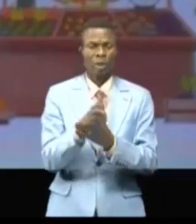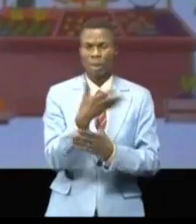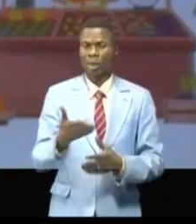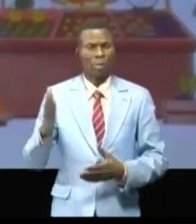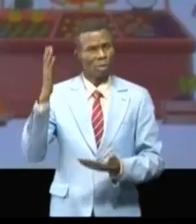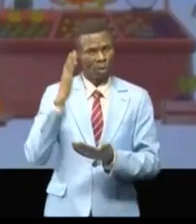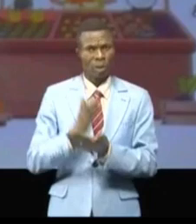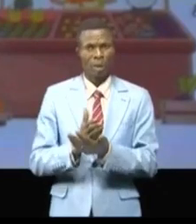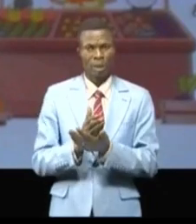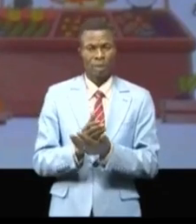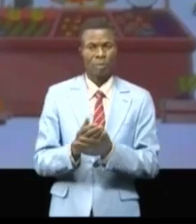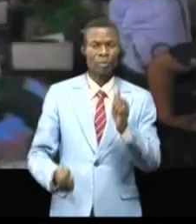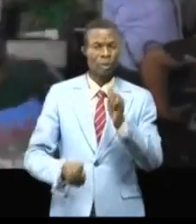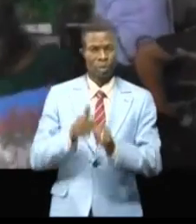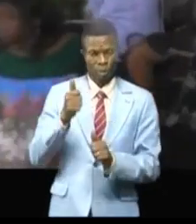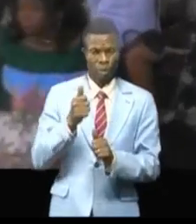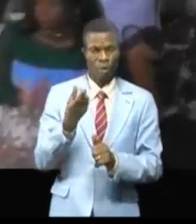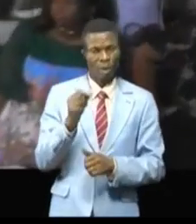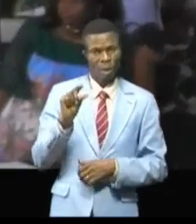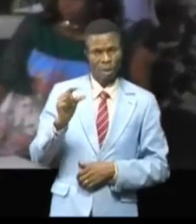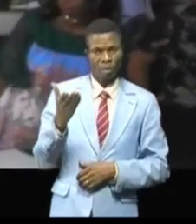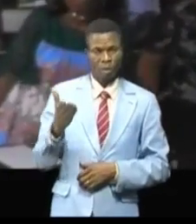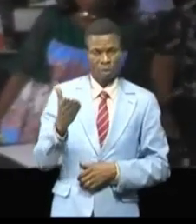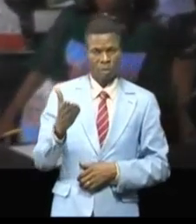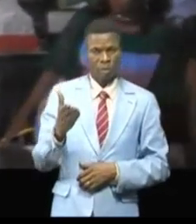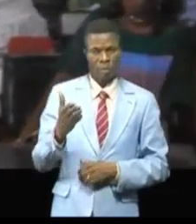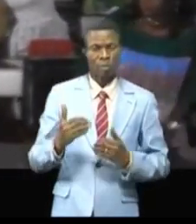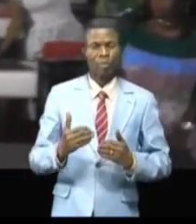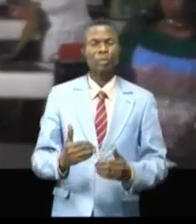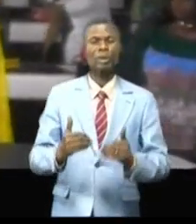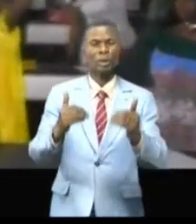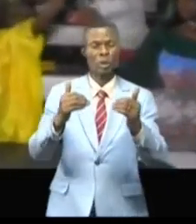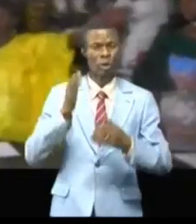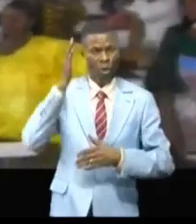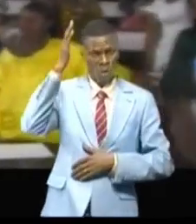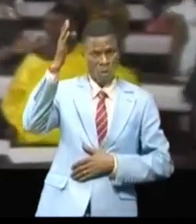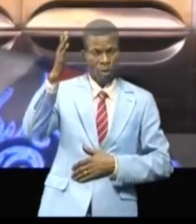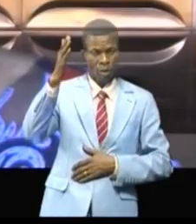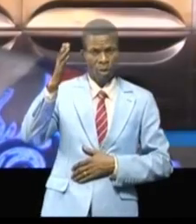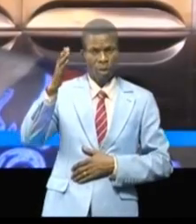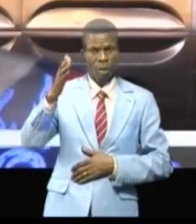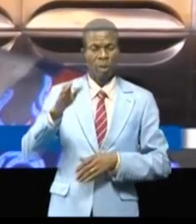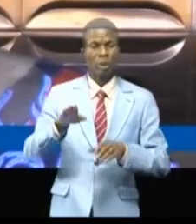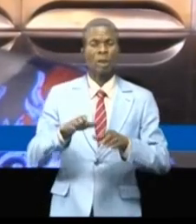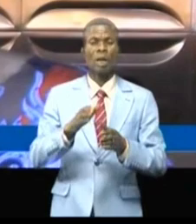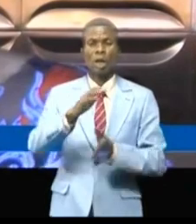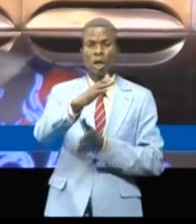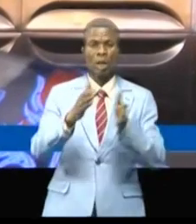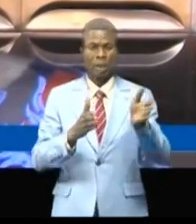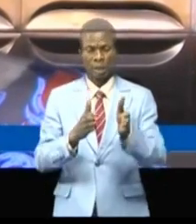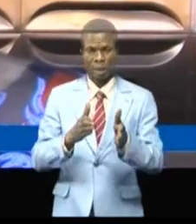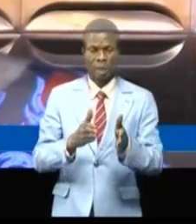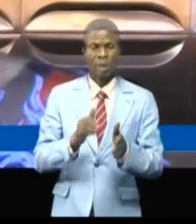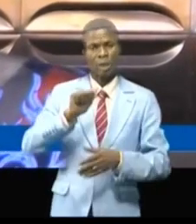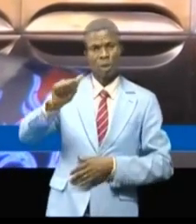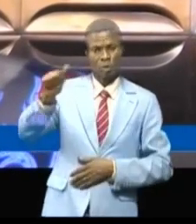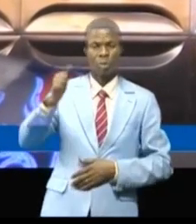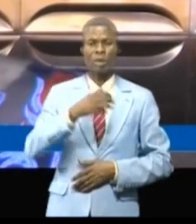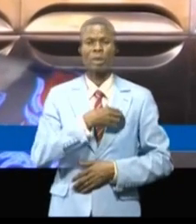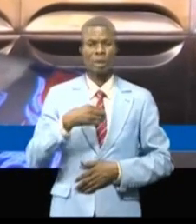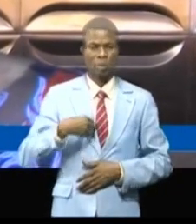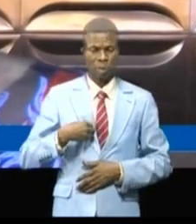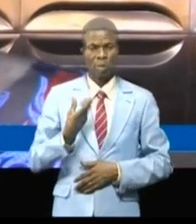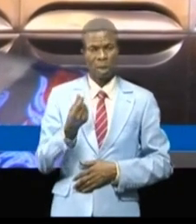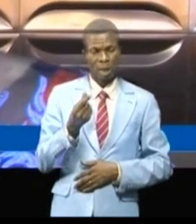inutiles au-delà de leurs possibilités. La suite sera composée de l'ouverture des comptes individuels pour les femmes et puis les